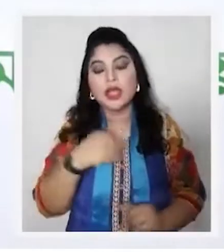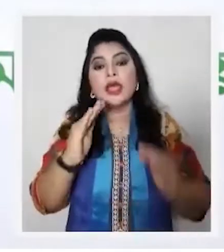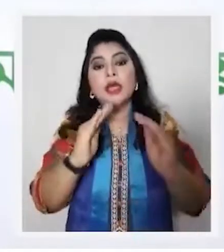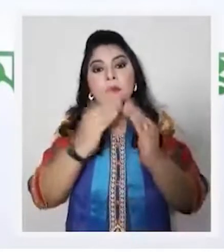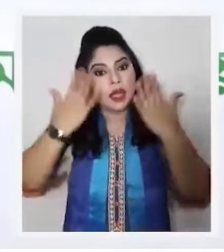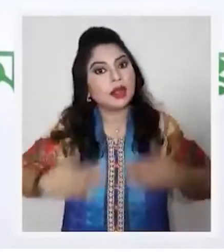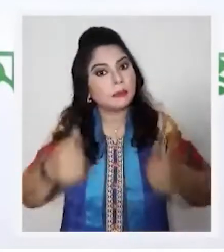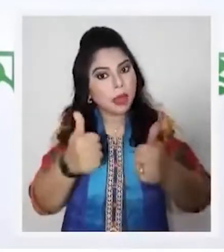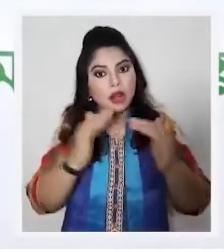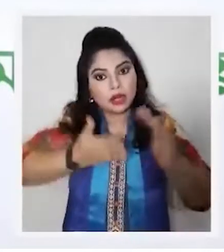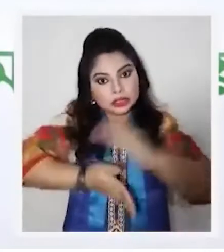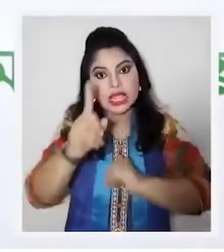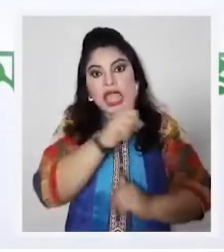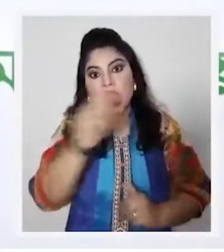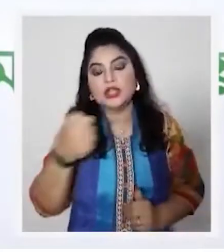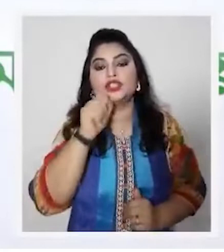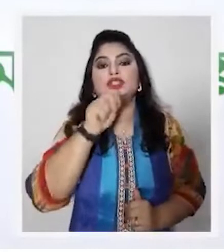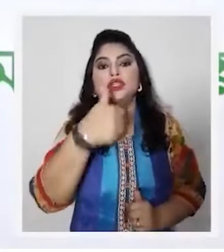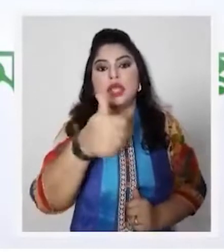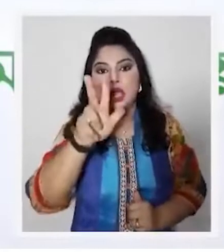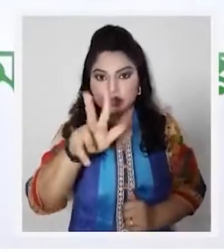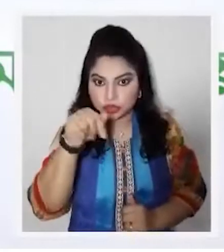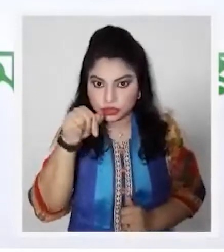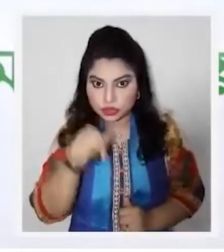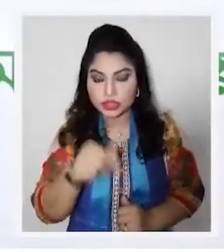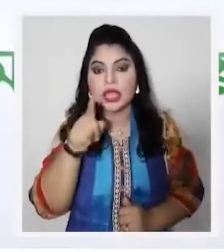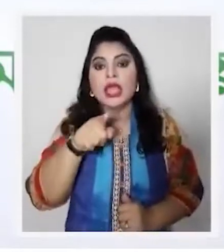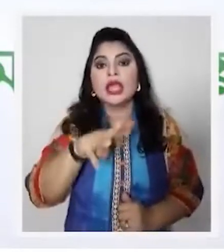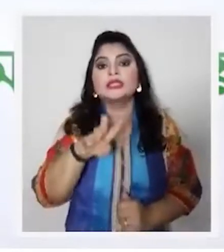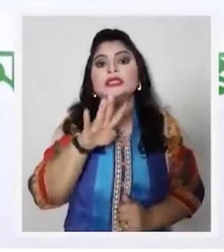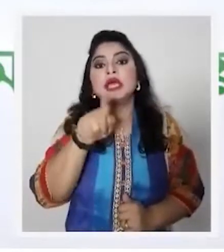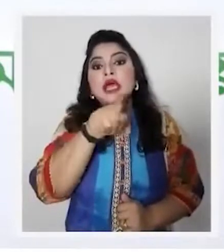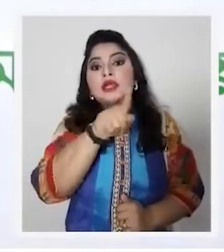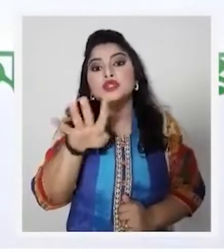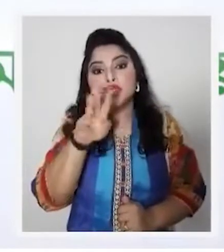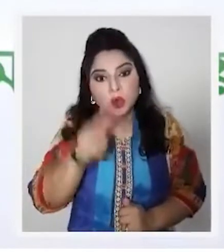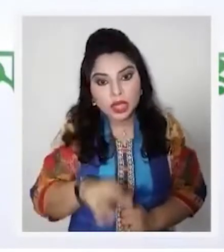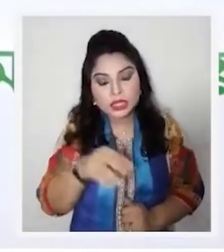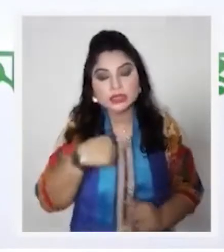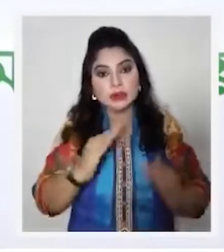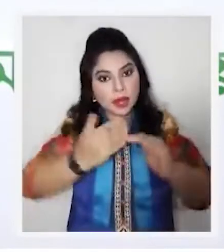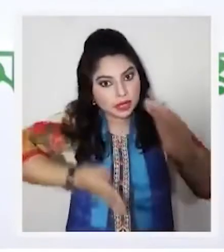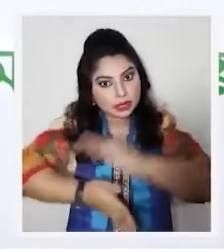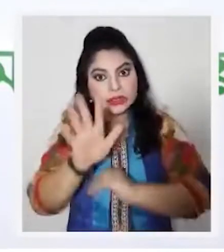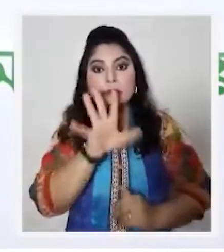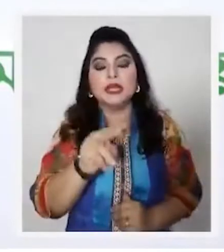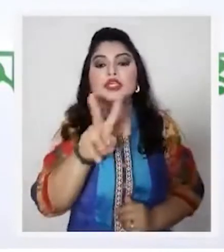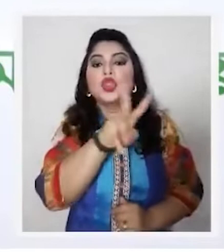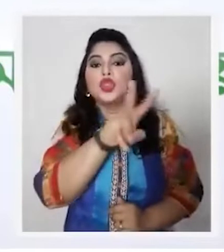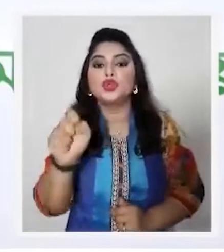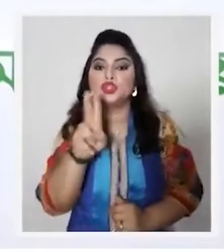24 ঘন্টা আইসোলেশনে 496 জন, আইসোলেশন থেকে ছাড় পেয়েছেন 168 জন। এ পর্যন্ত